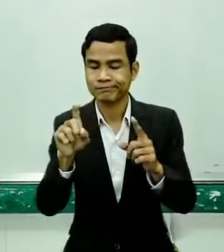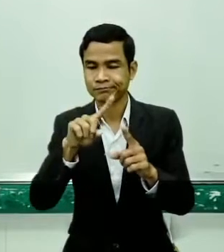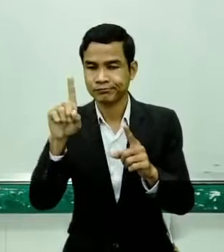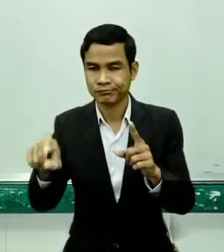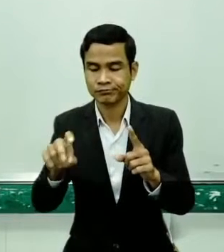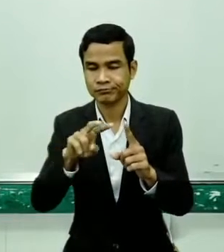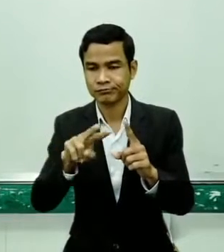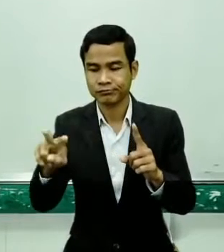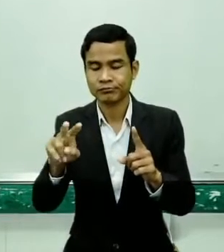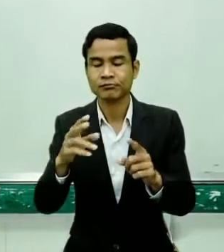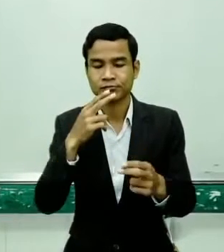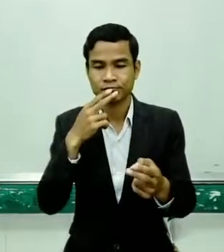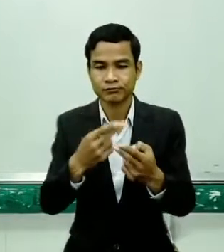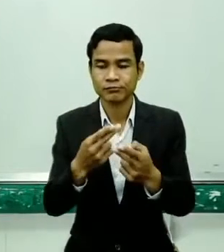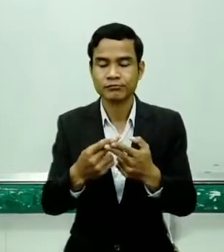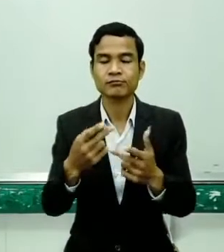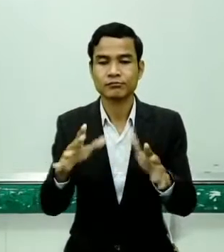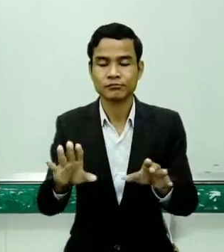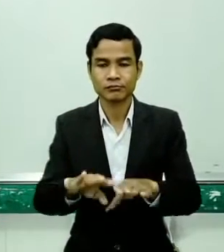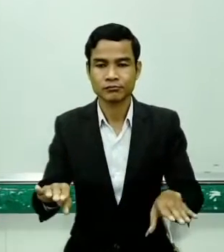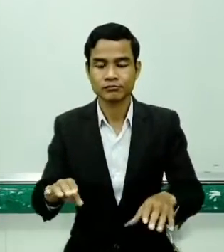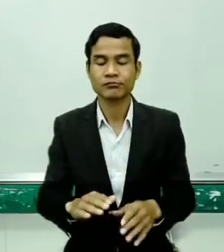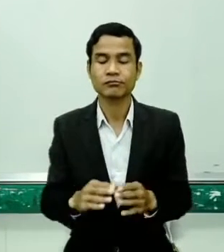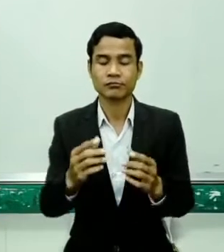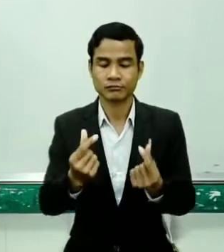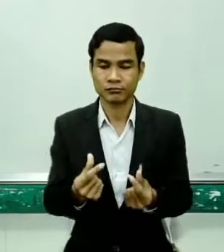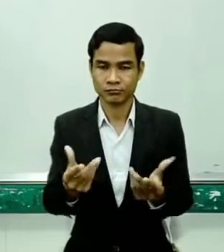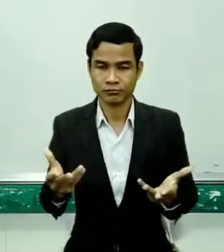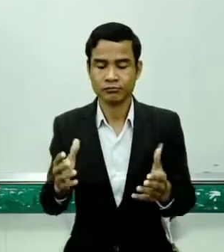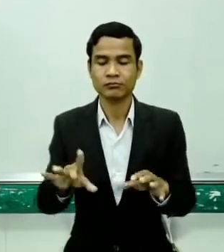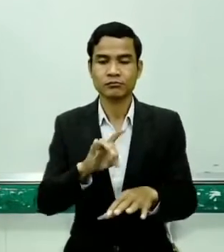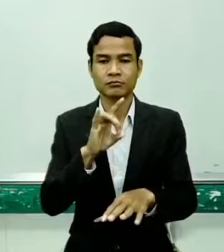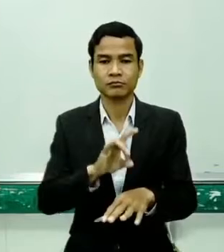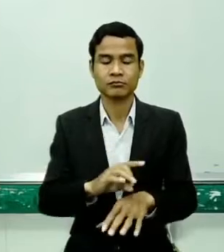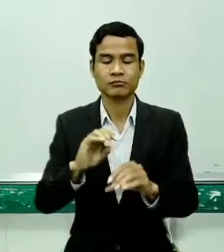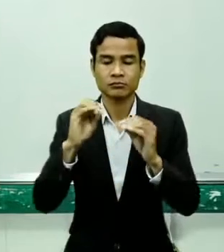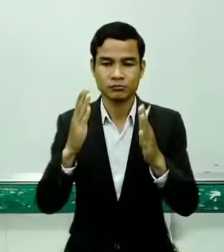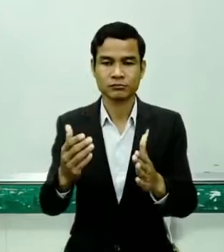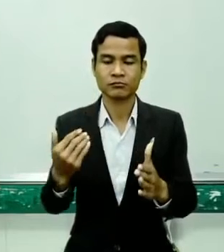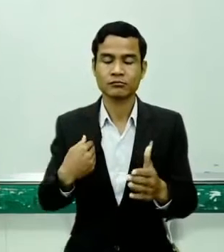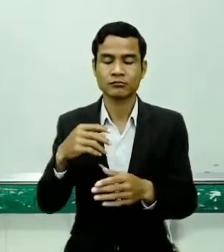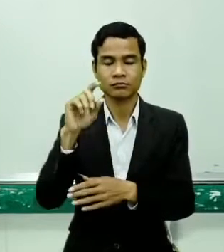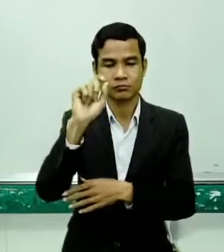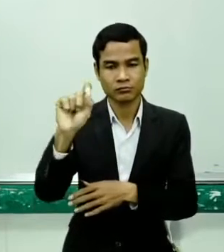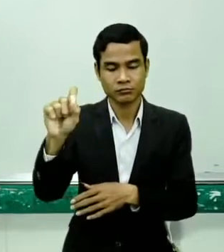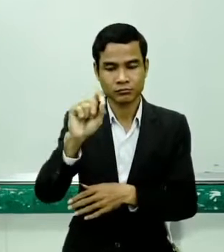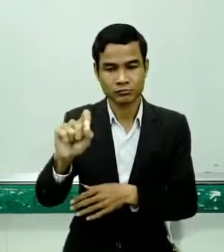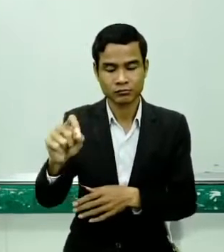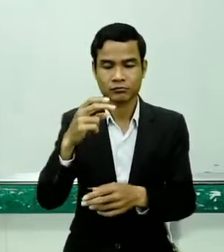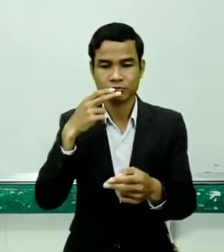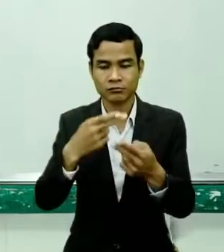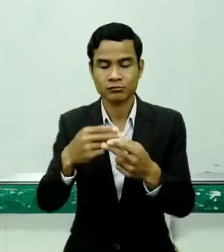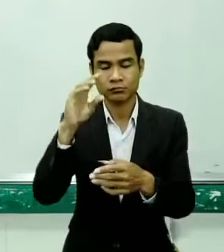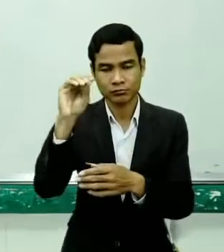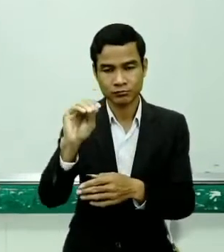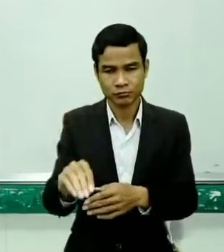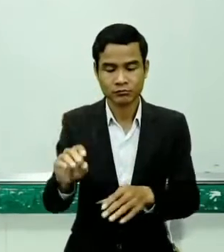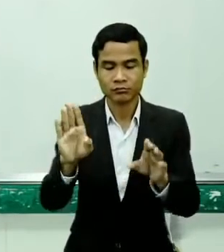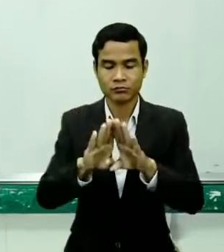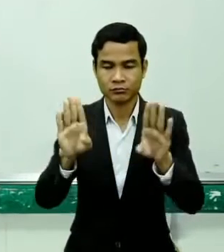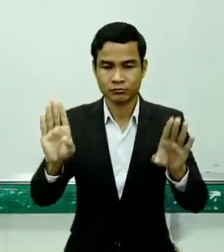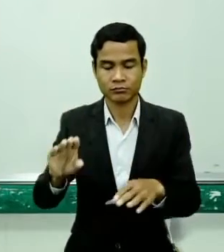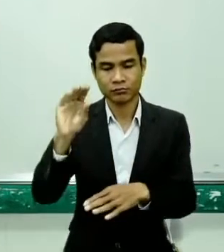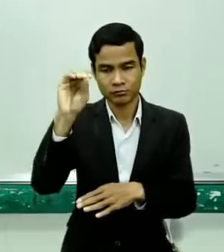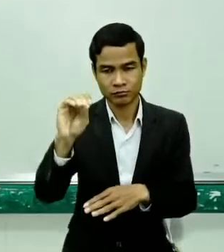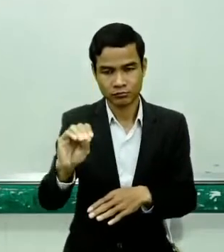hai cọ bàn rộp chùm lại khơi đài đủ chân này được bên ý nè cổ nâng xa xe chùm lại tiếng nút mò nâu nâu lược đạc